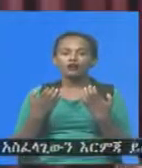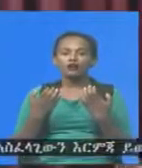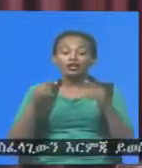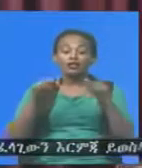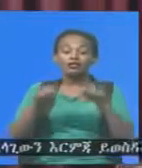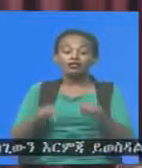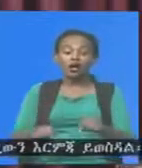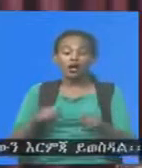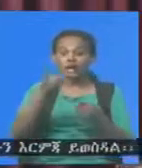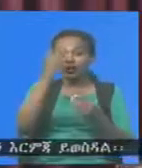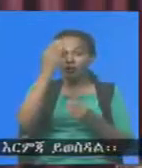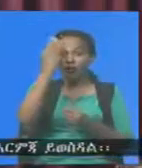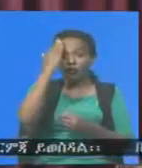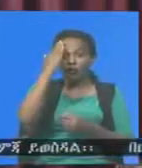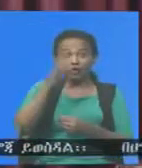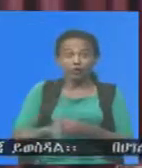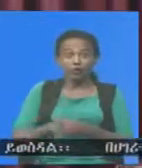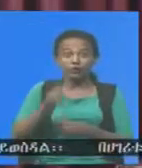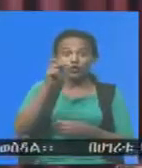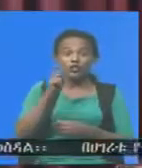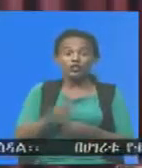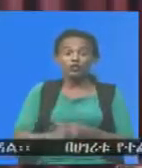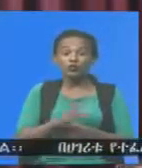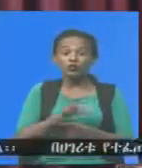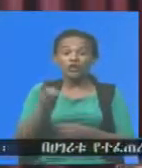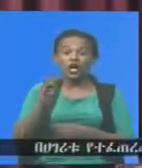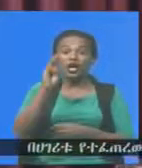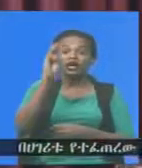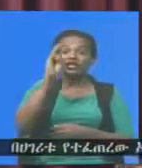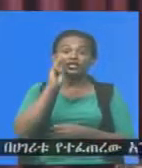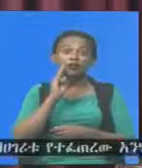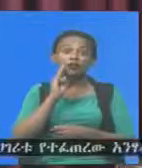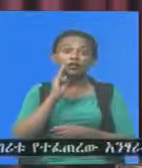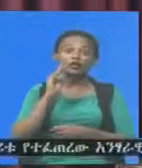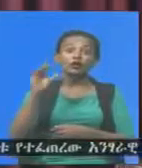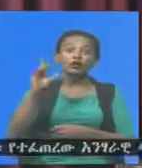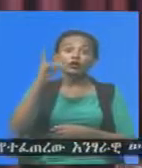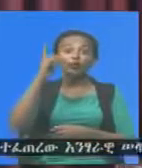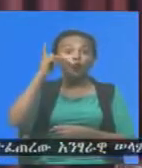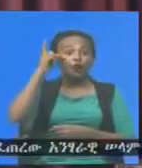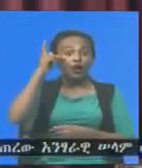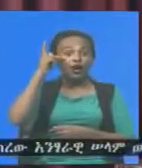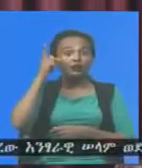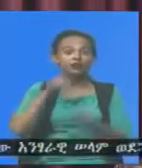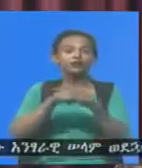ዛሬ ማወቅ የሚገባችሁ ደቡብና ሰሜን ኮሪያ ድርድር ላይ ናቸው እንኳን ኢትዮጵያና ኤርትራ